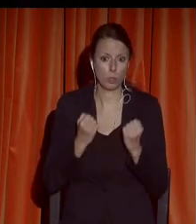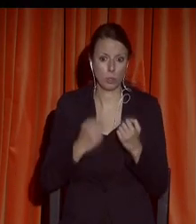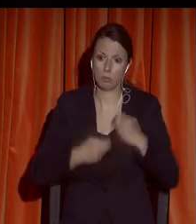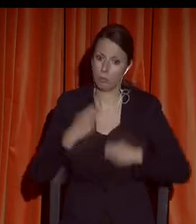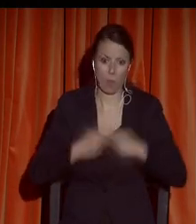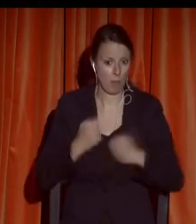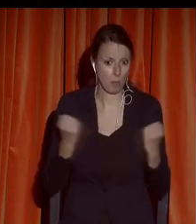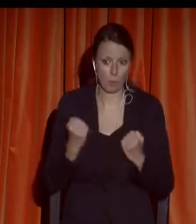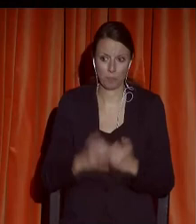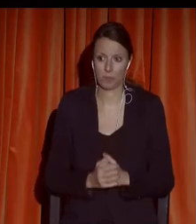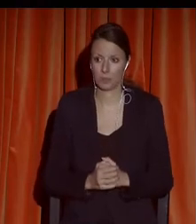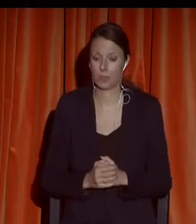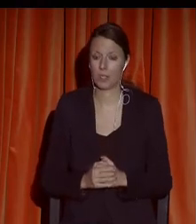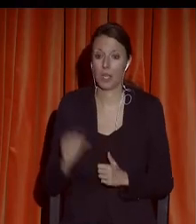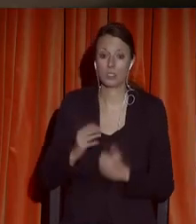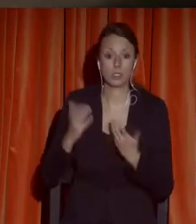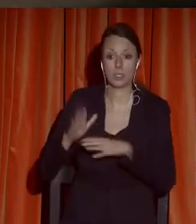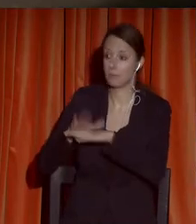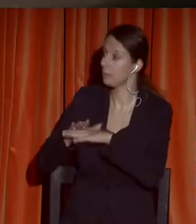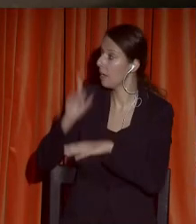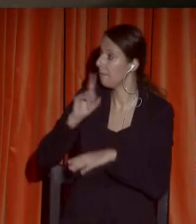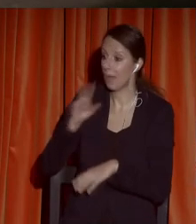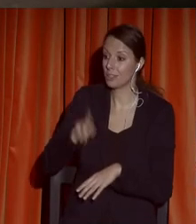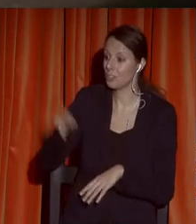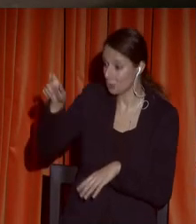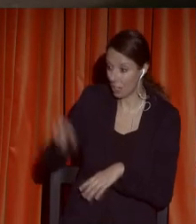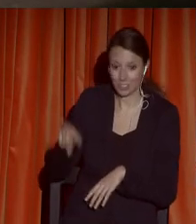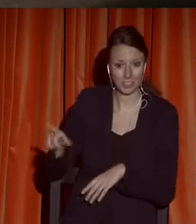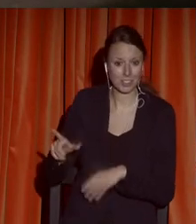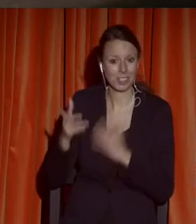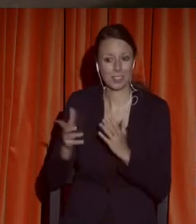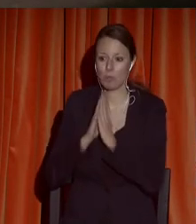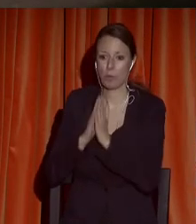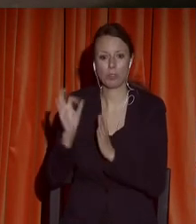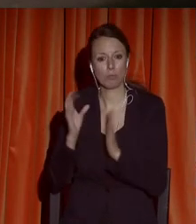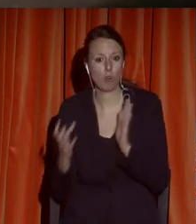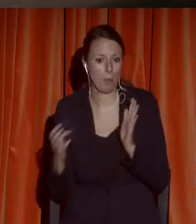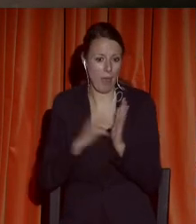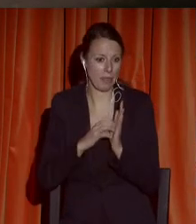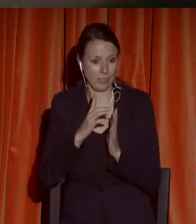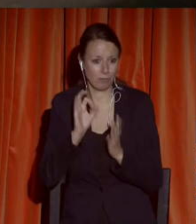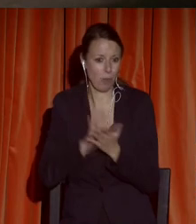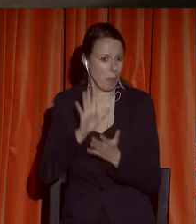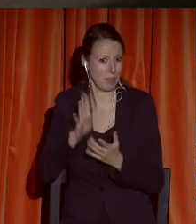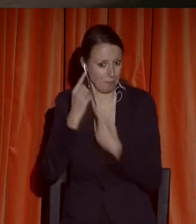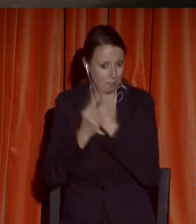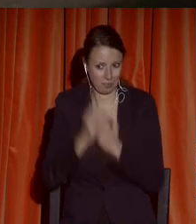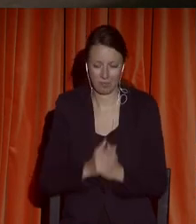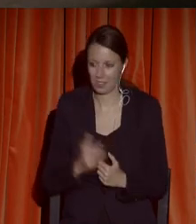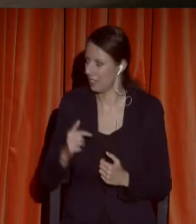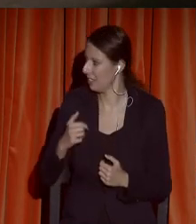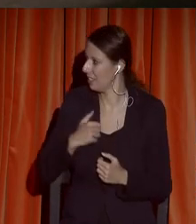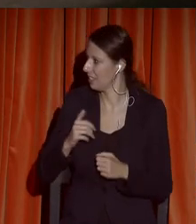chciałabym też poprosić pana rzecznika o komentarz. Okay. Szczęśliwie mam